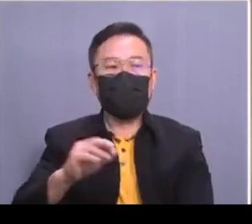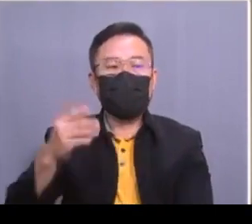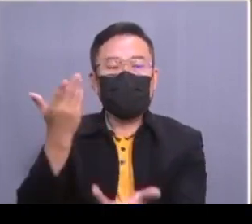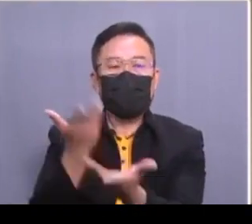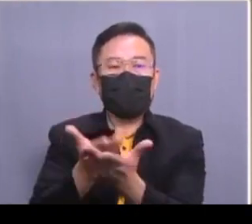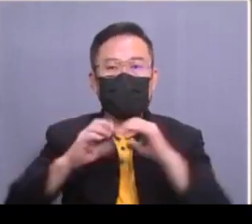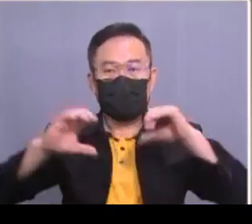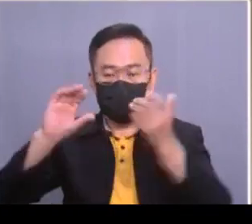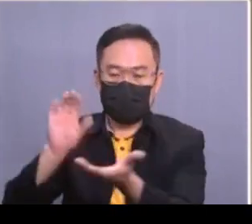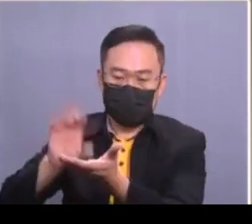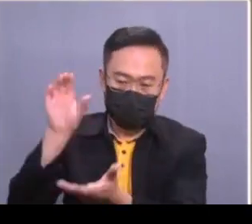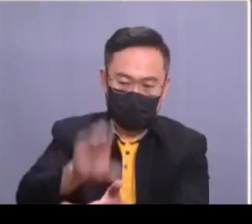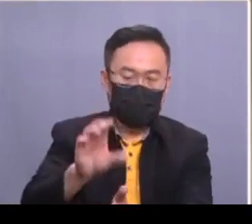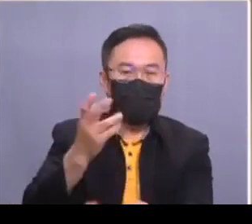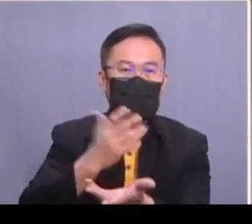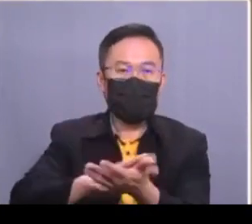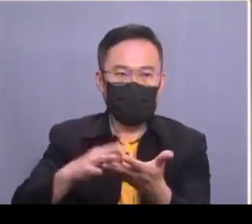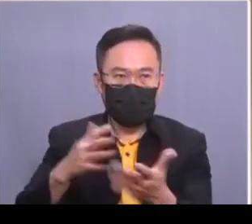รา